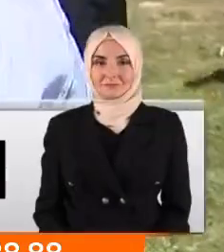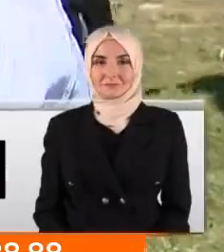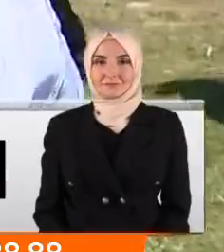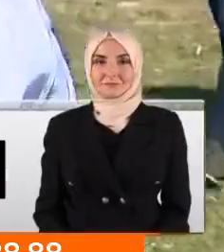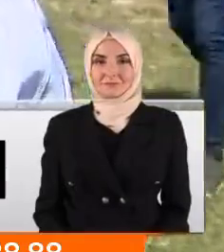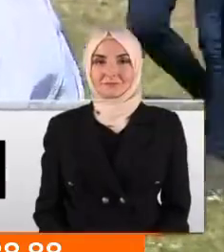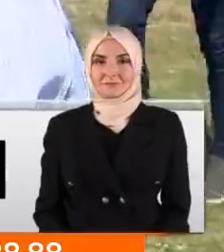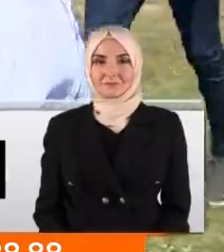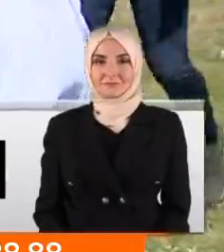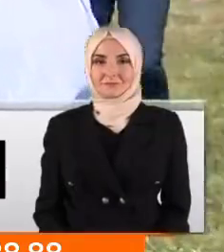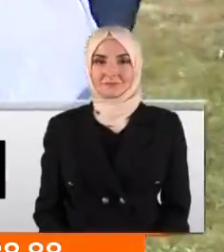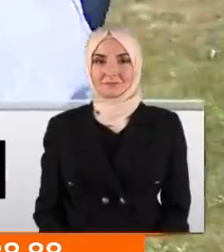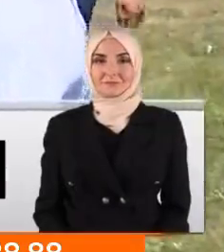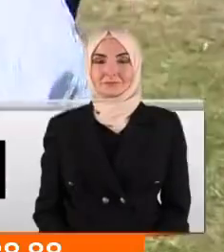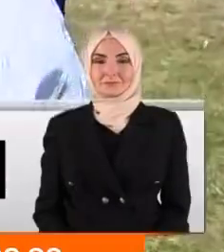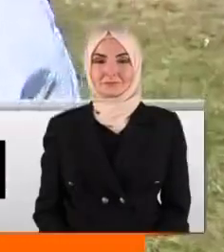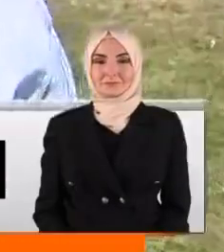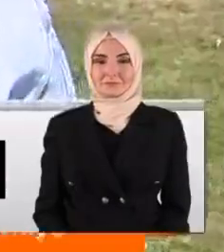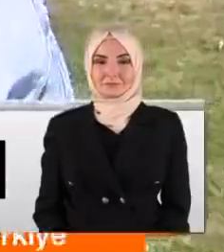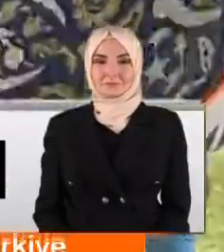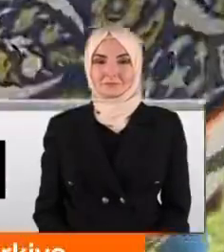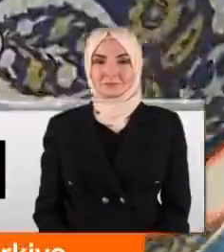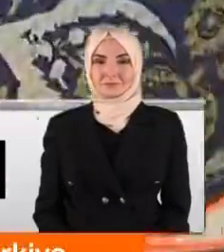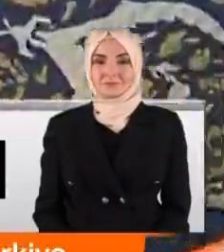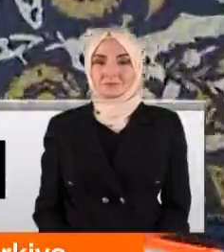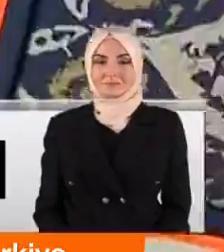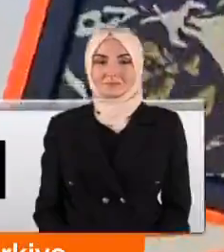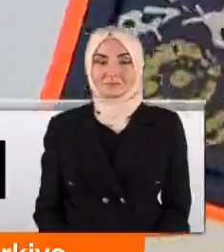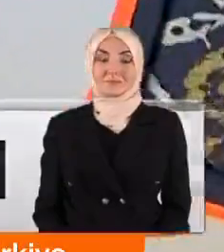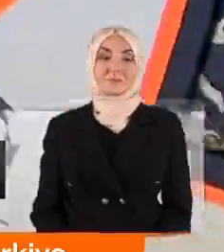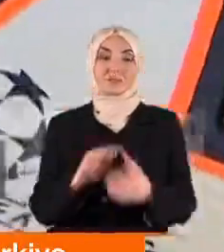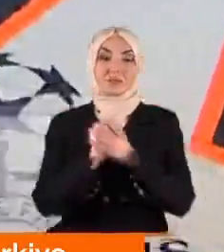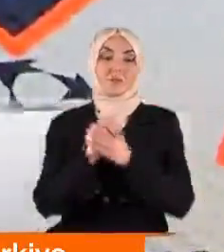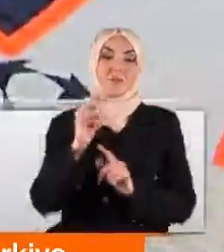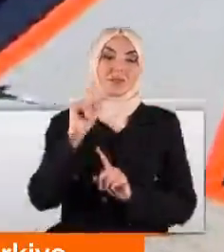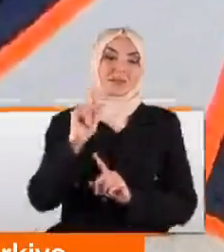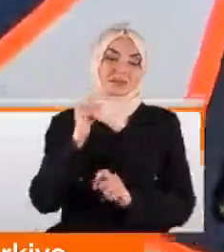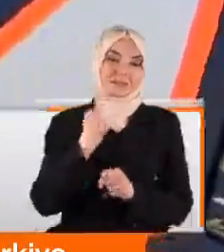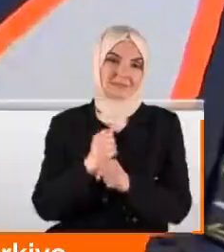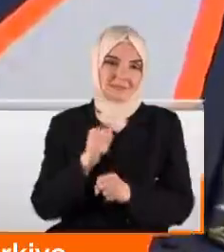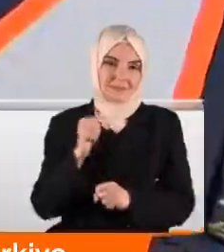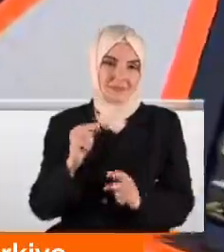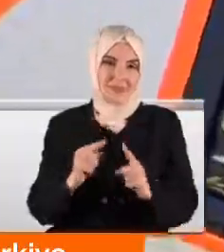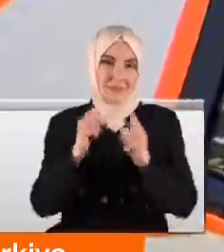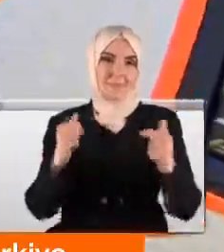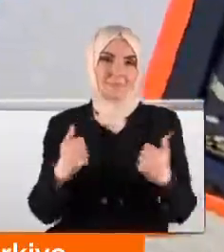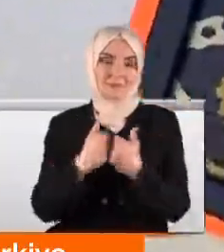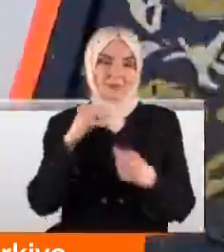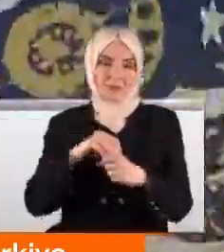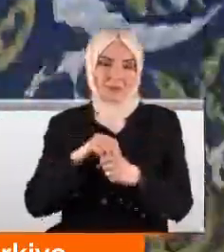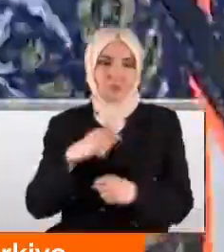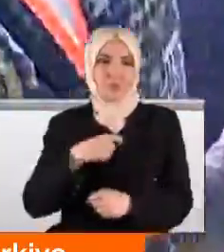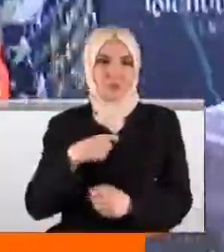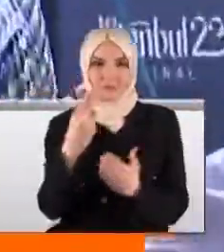we came to your great city. Şampiyonlar Ligi final maçı için özel olarak tasarlanan topun